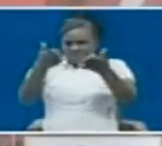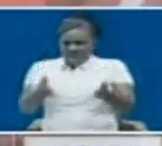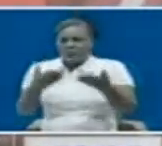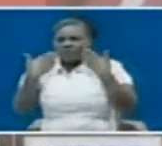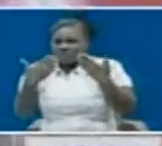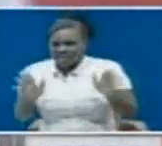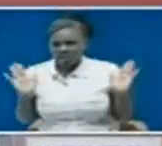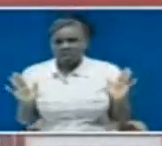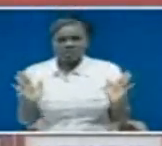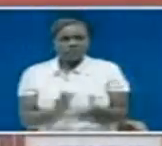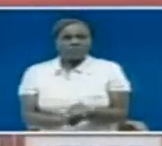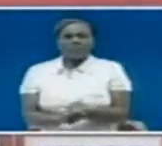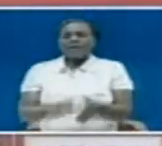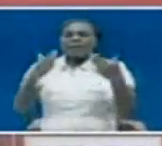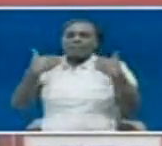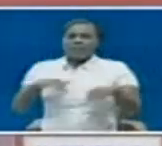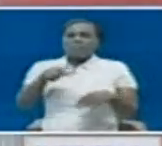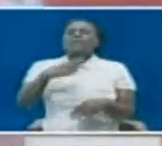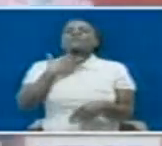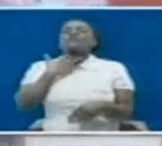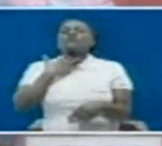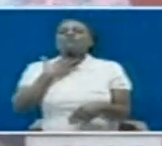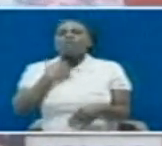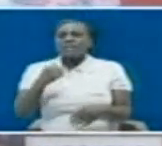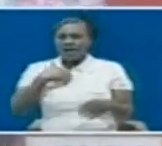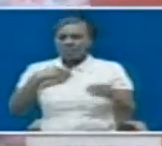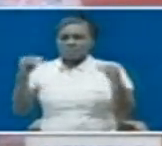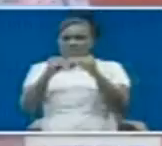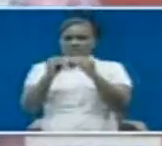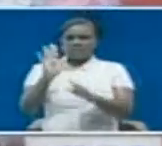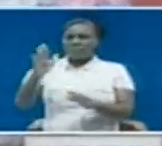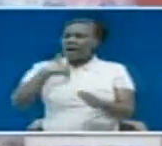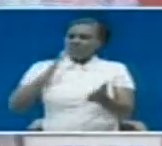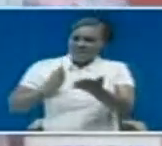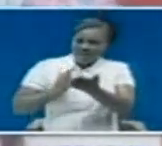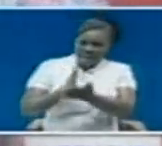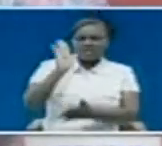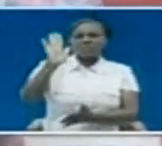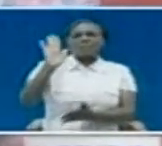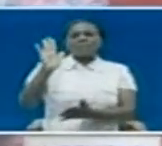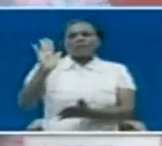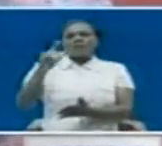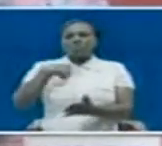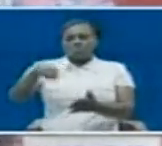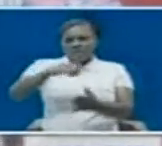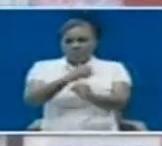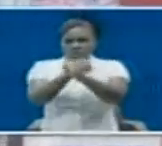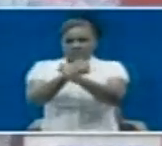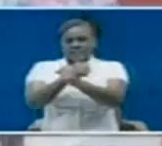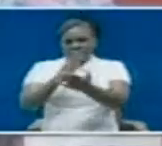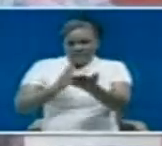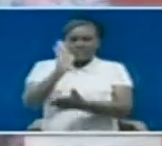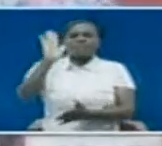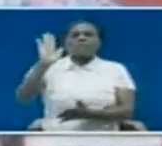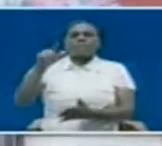umekwisha. Wale ambao wanataka kuendesha mikutano yao wako na uhuru, na sisi tutatetea haki yao